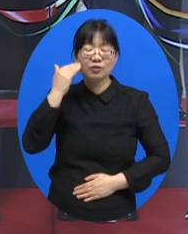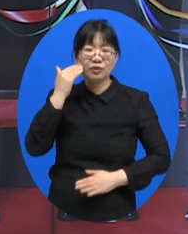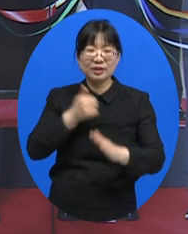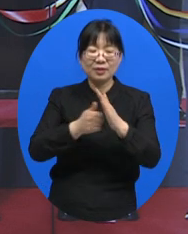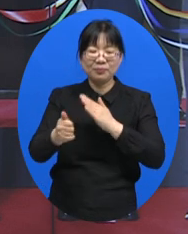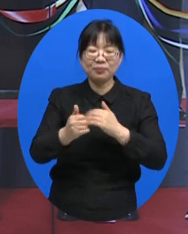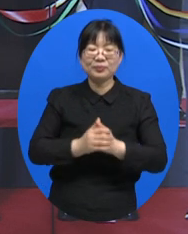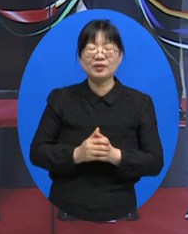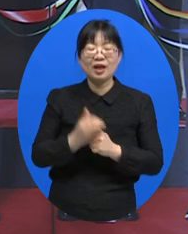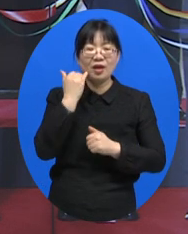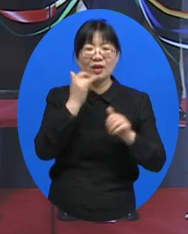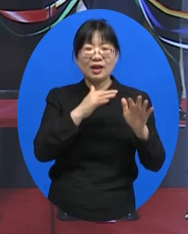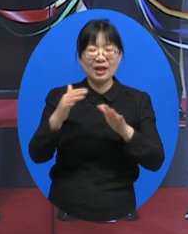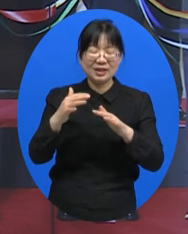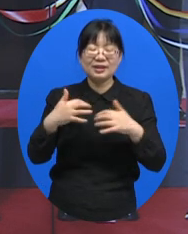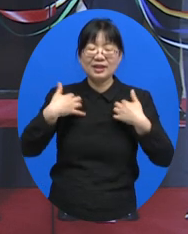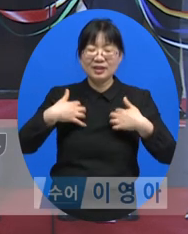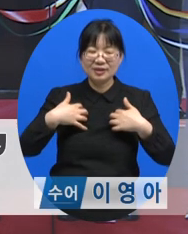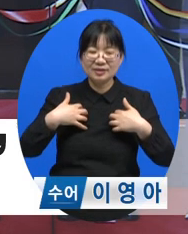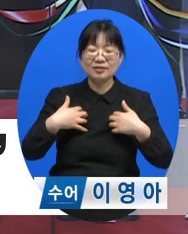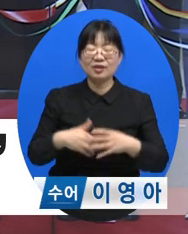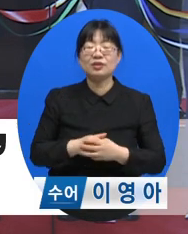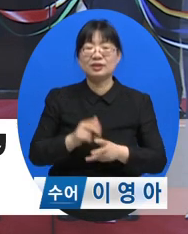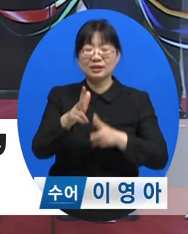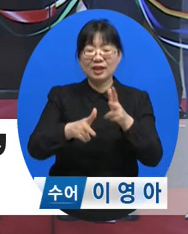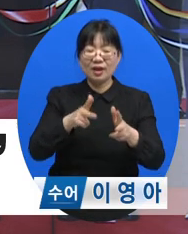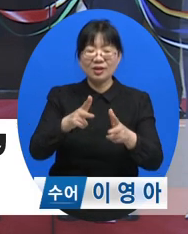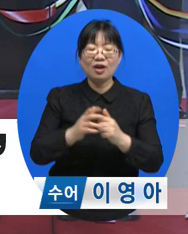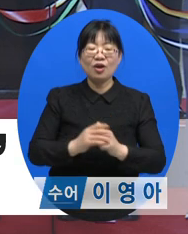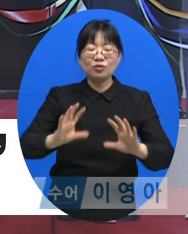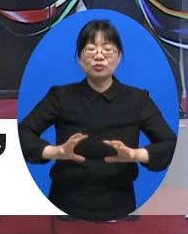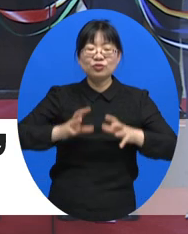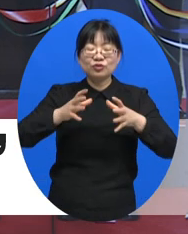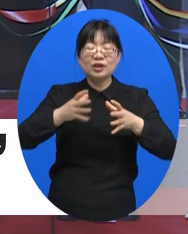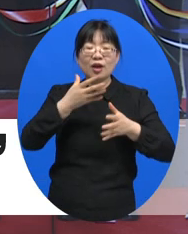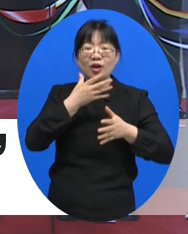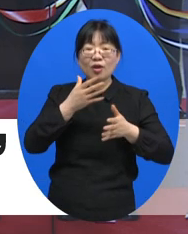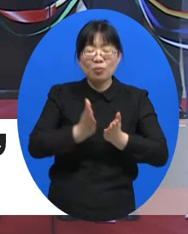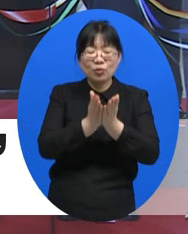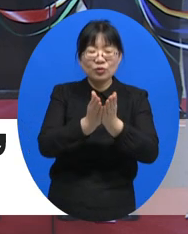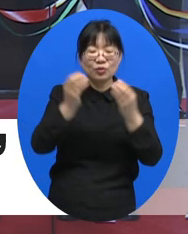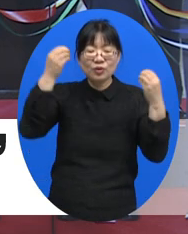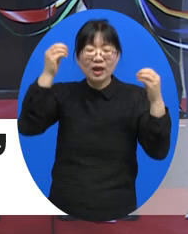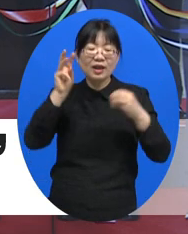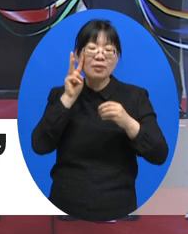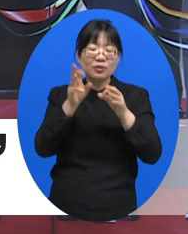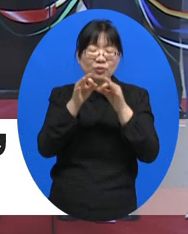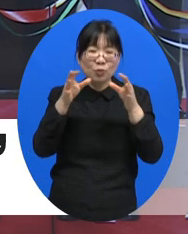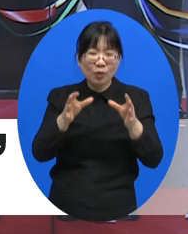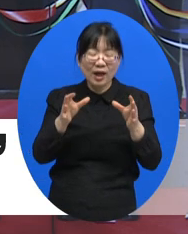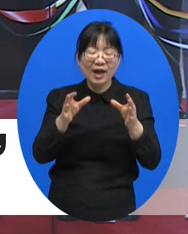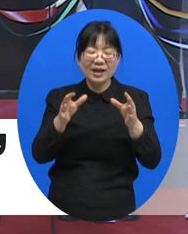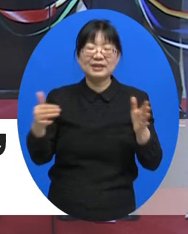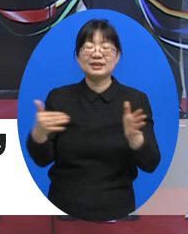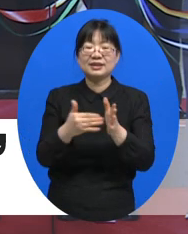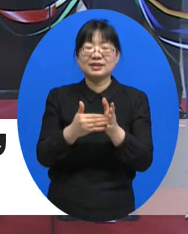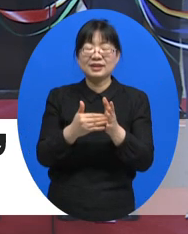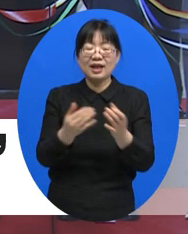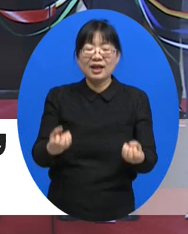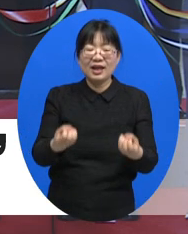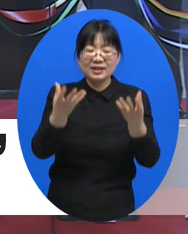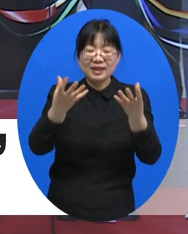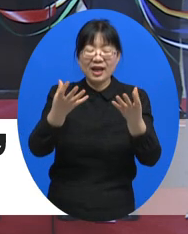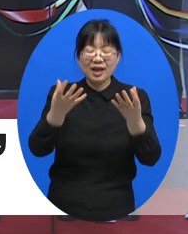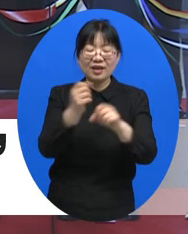국내 대표 해양레저 산업 종합 전시회인 경기 국제부트쇼가 3일 동안의 항해를 마쳤습니다. 올해는